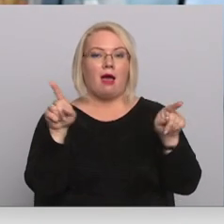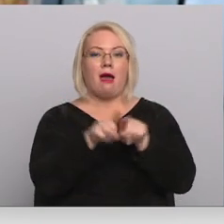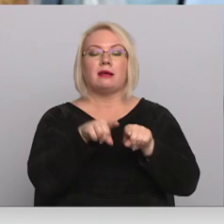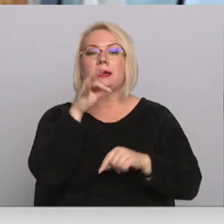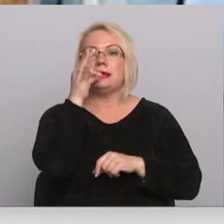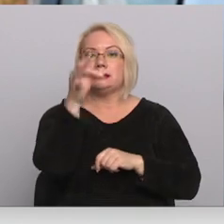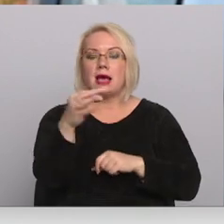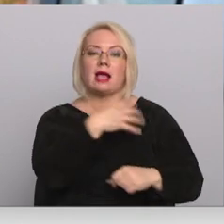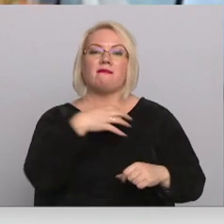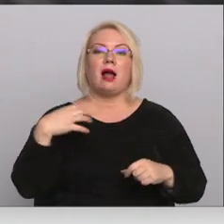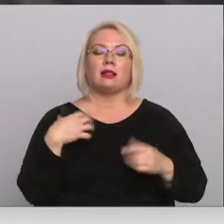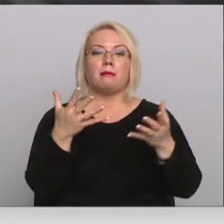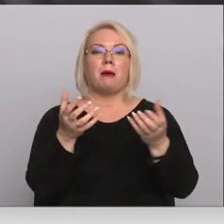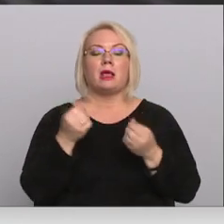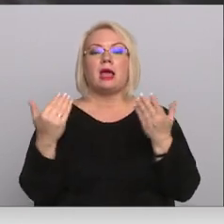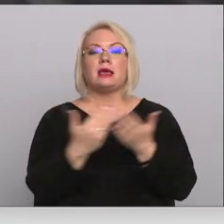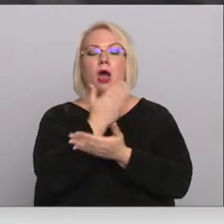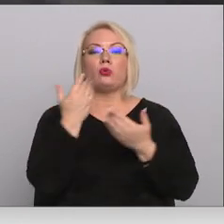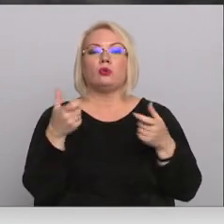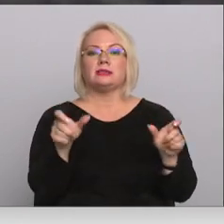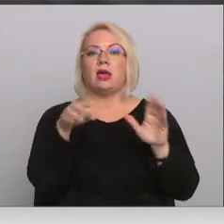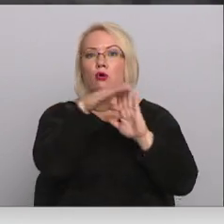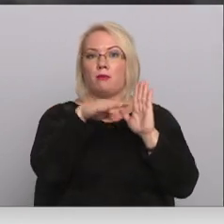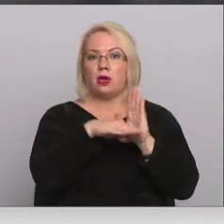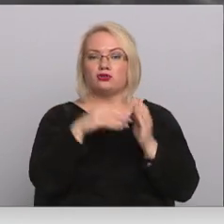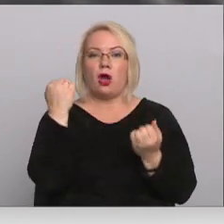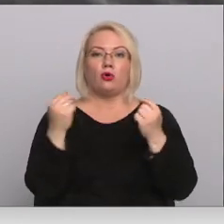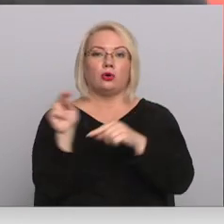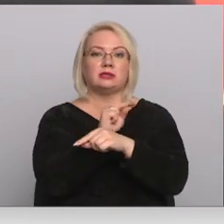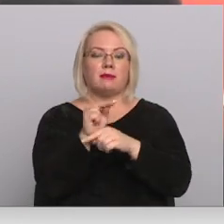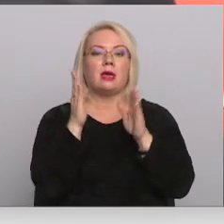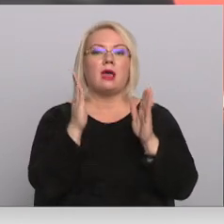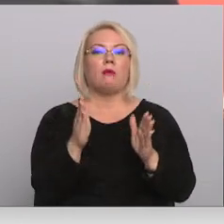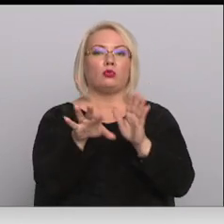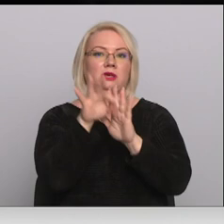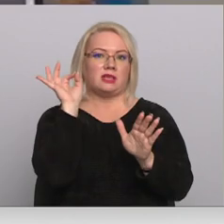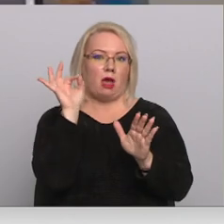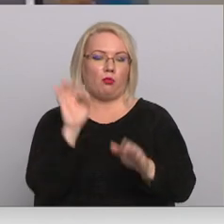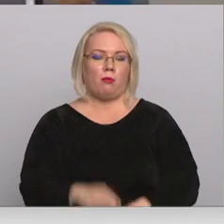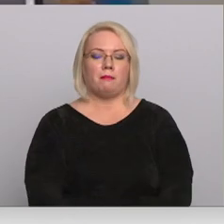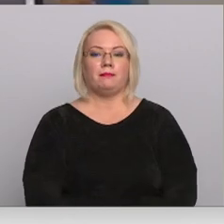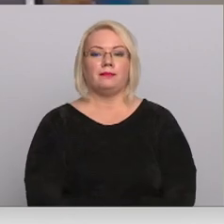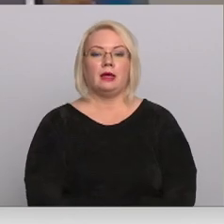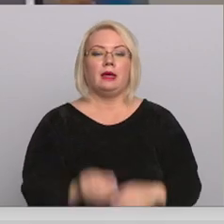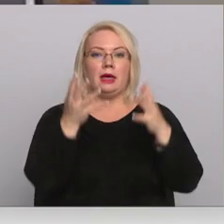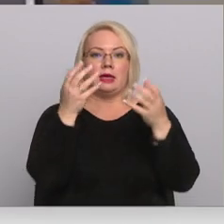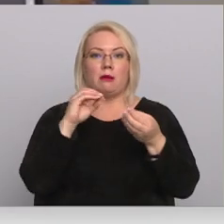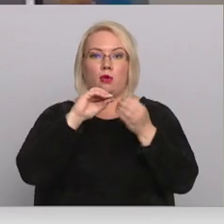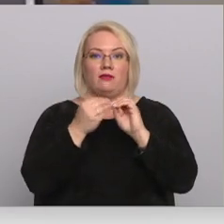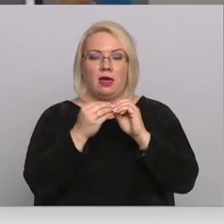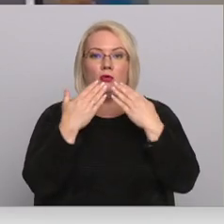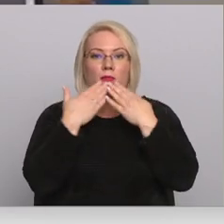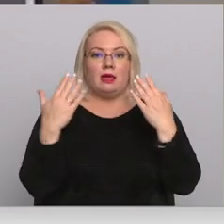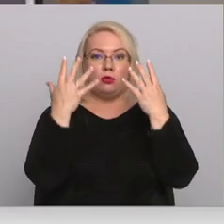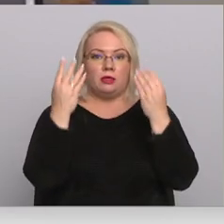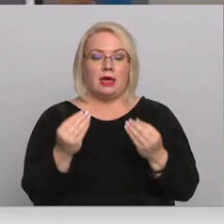pauž, valdībai pieņemot jaunos ierobežojumus, autoservisiem jābūt izņēmumam. Ņemot vērā pēdējo